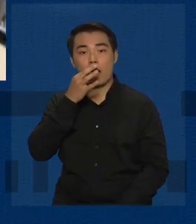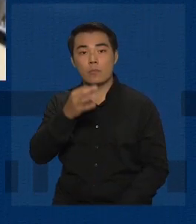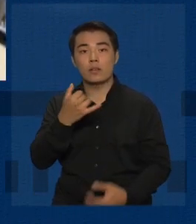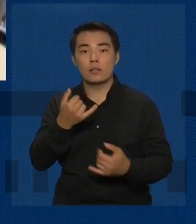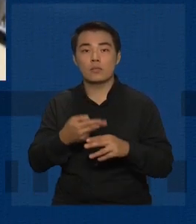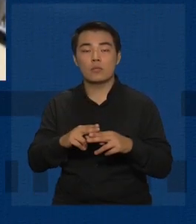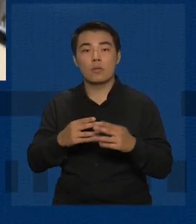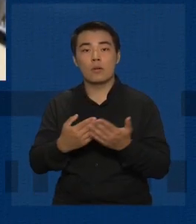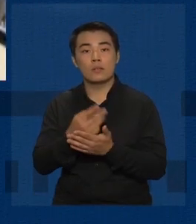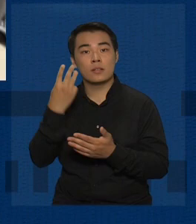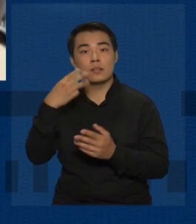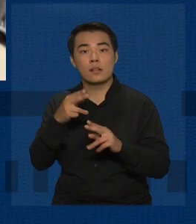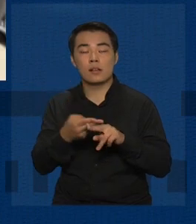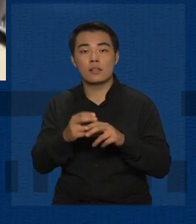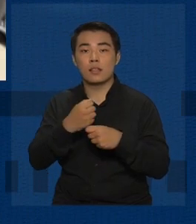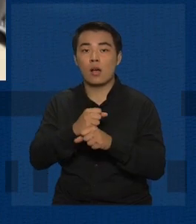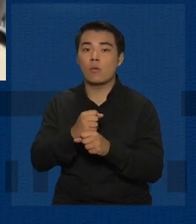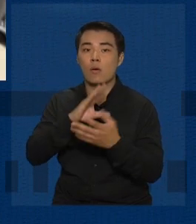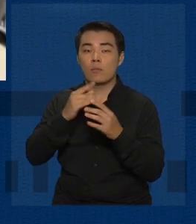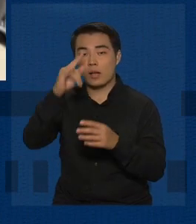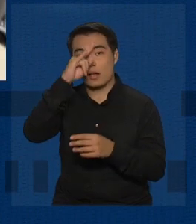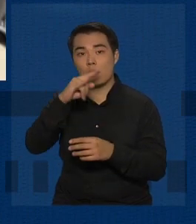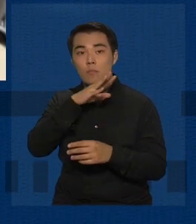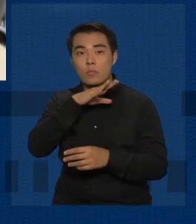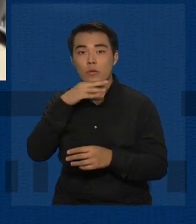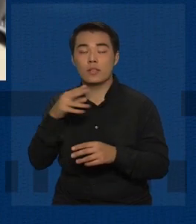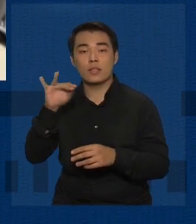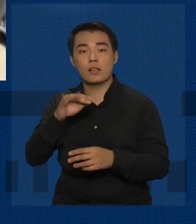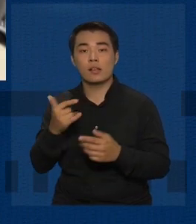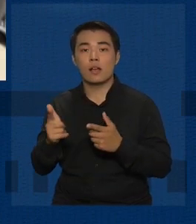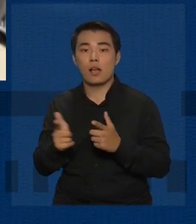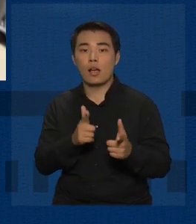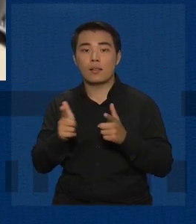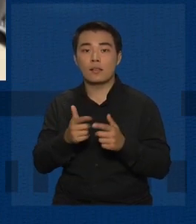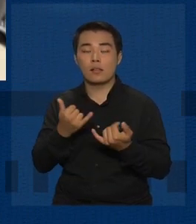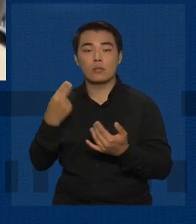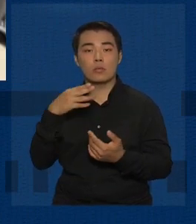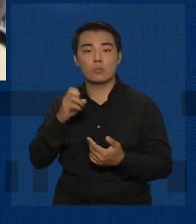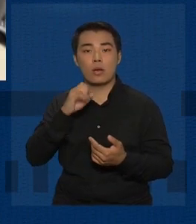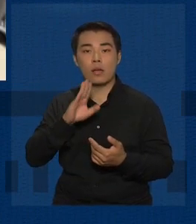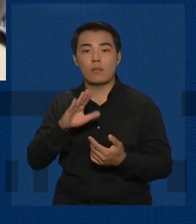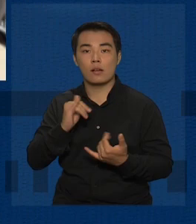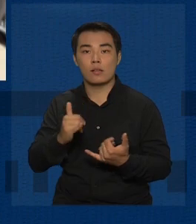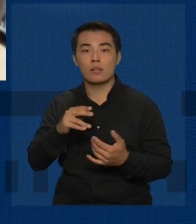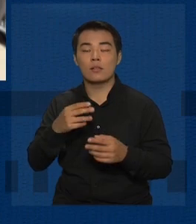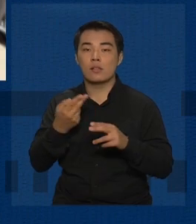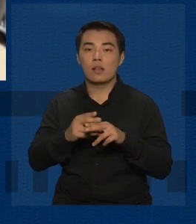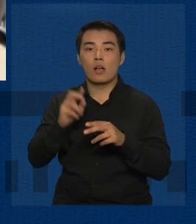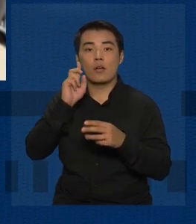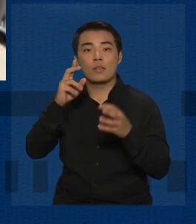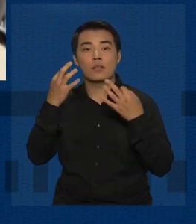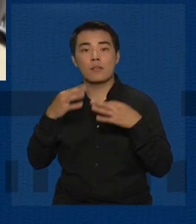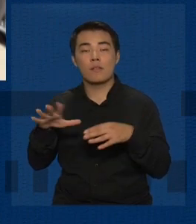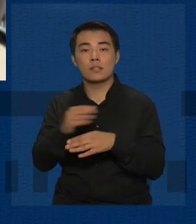қазіргі замандағы ғылым талабына сай Қазақстанның көп томдық тарихын әзірлеу бастамасын Қасым-Жомарт Тоқаев «Тәуелсіздік бәрінен